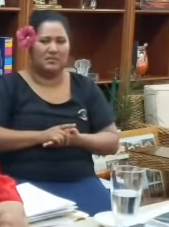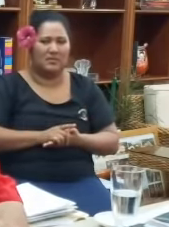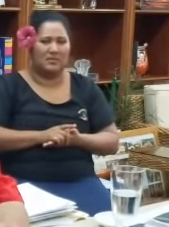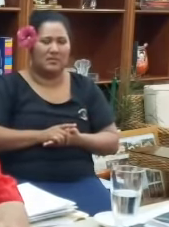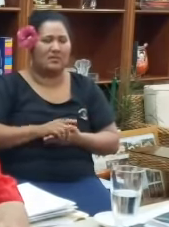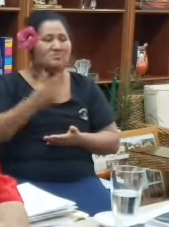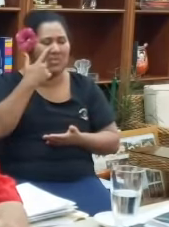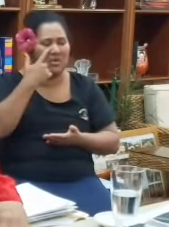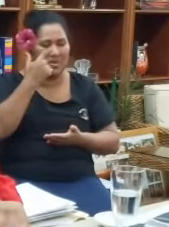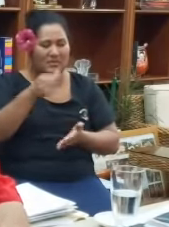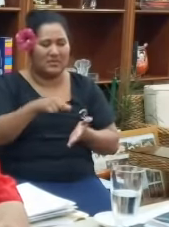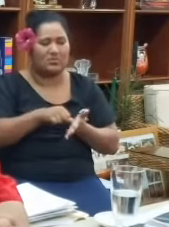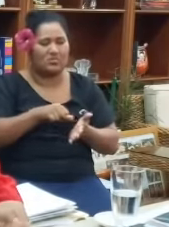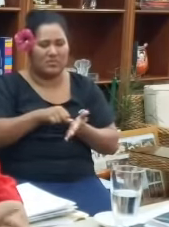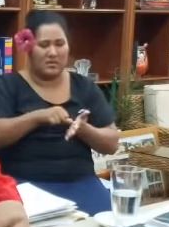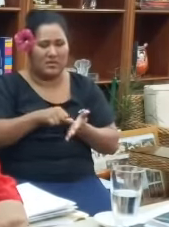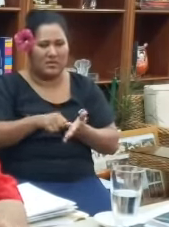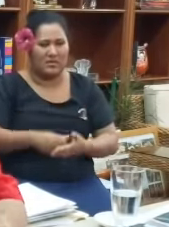ku te a